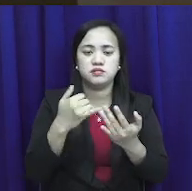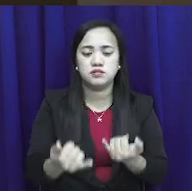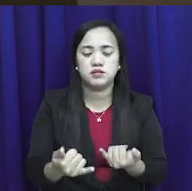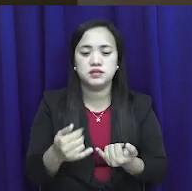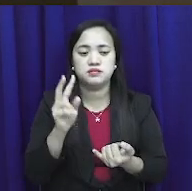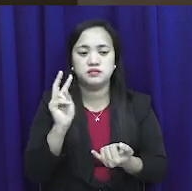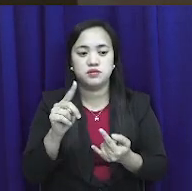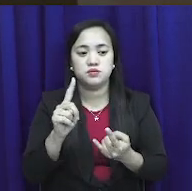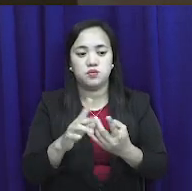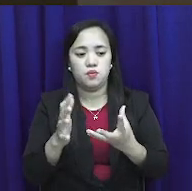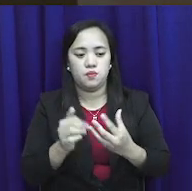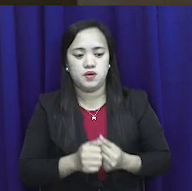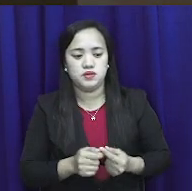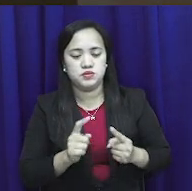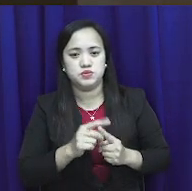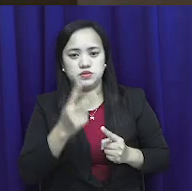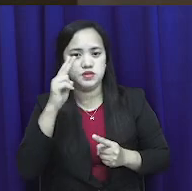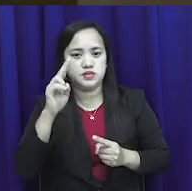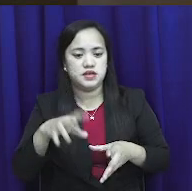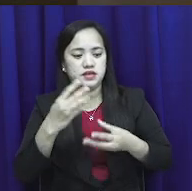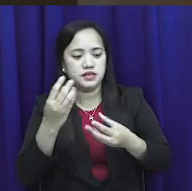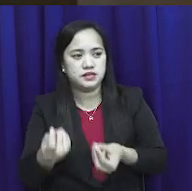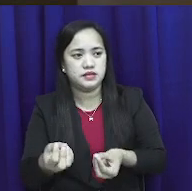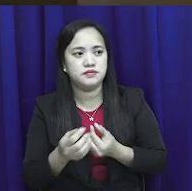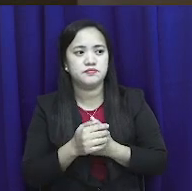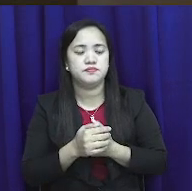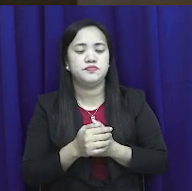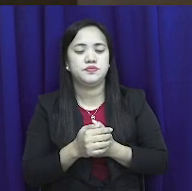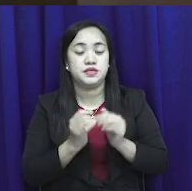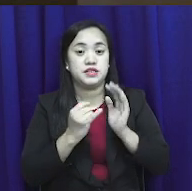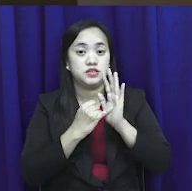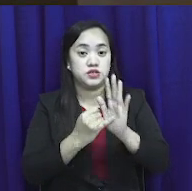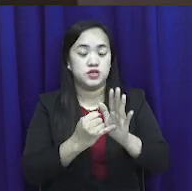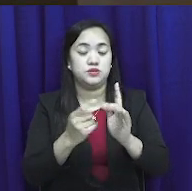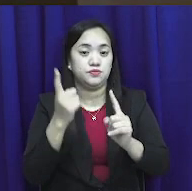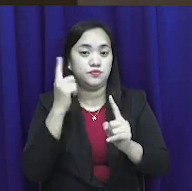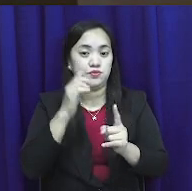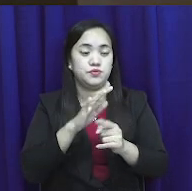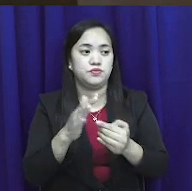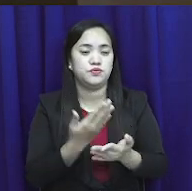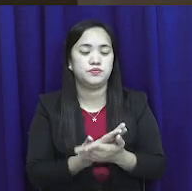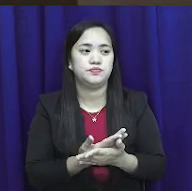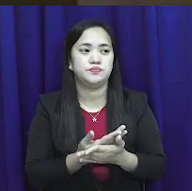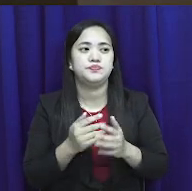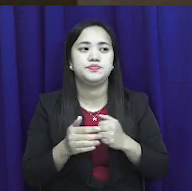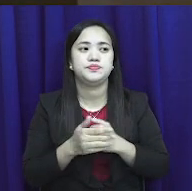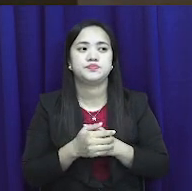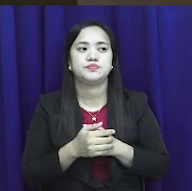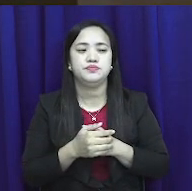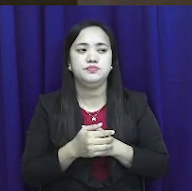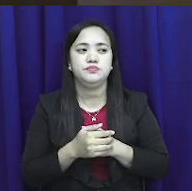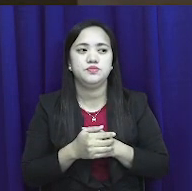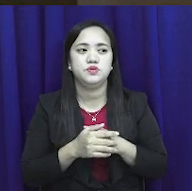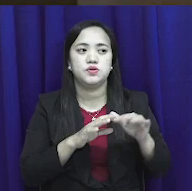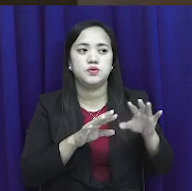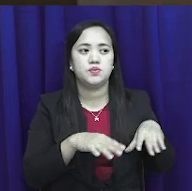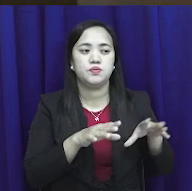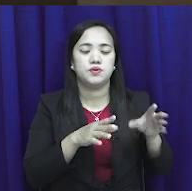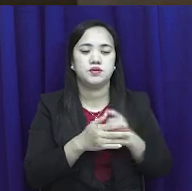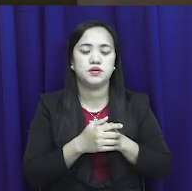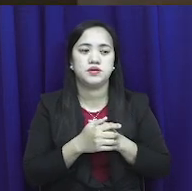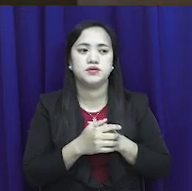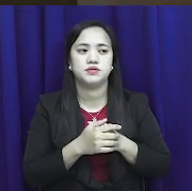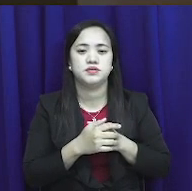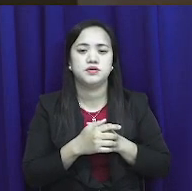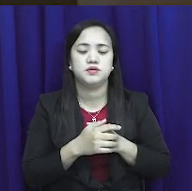kailangan Uy parang kailangan ng ano to ah halimbawa ito Ma'am illustration lang halimbawa sa amin kasi nagwo-workout din siang so